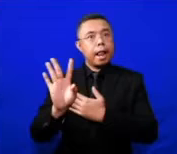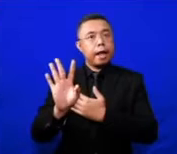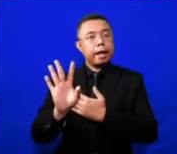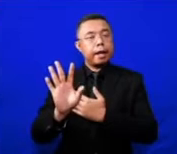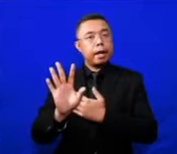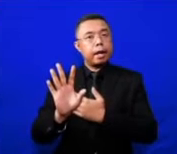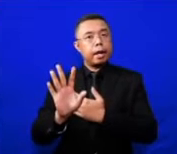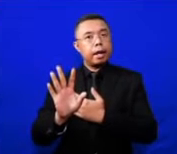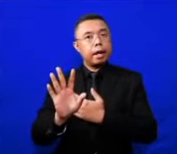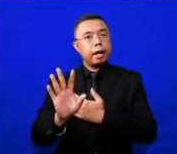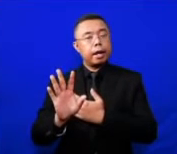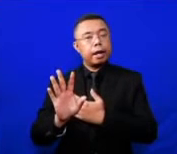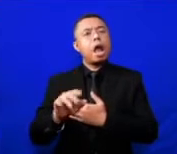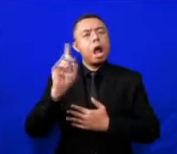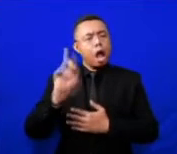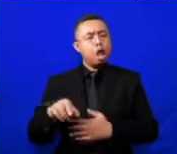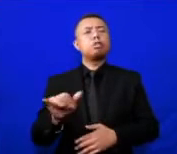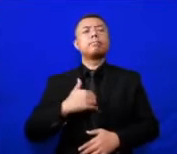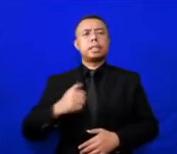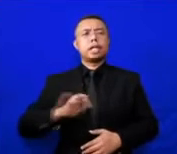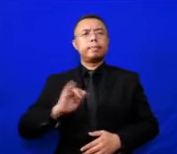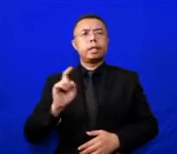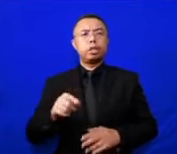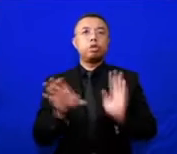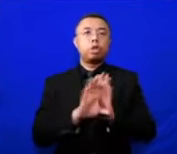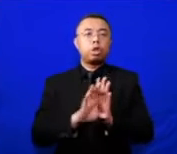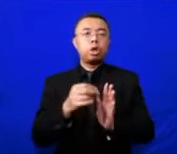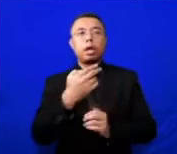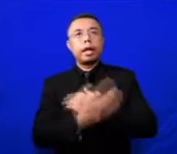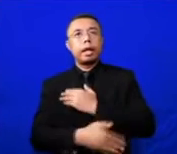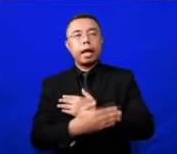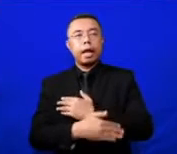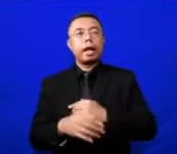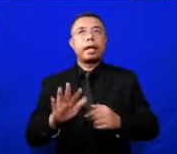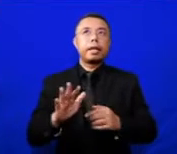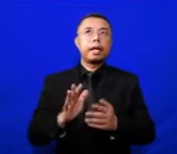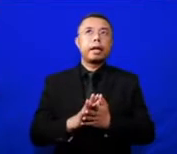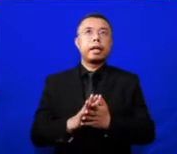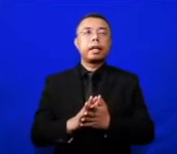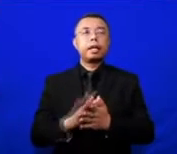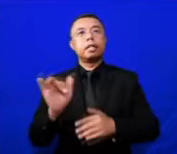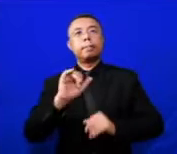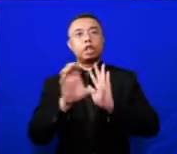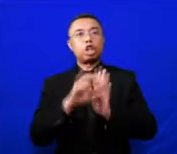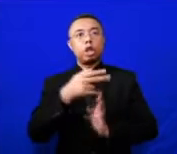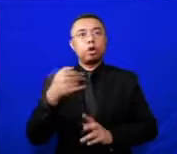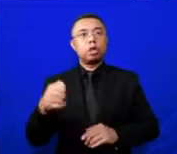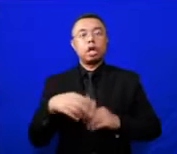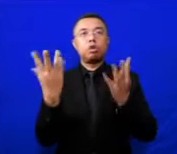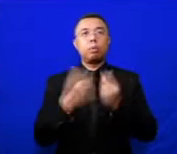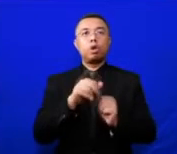dengan hasil survei itu harusnya seperti itu ya apalagi negara yang sebenarnya Indonesia gitu dengan